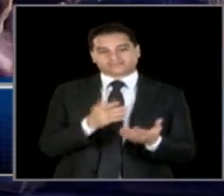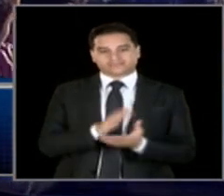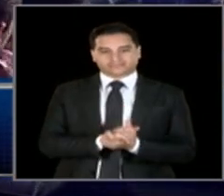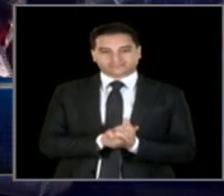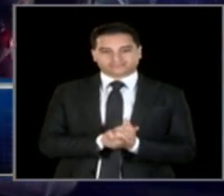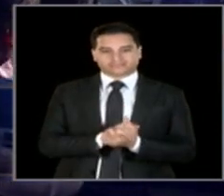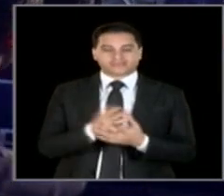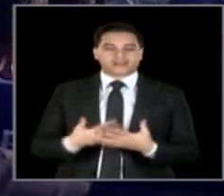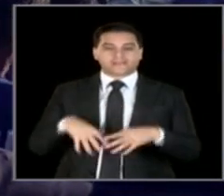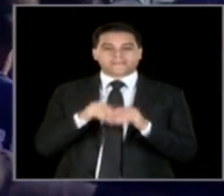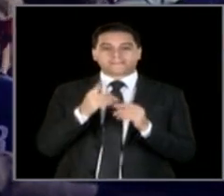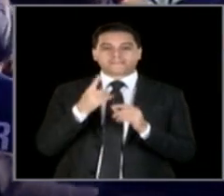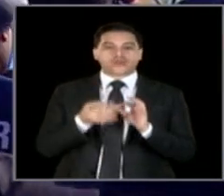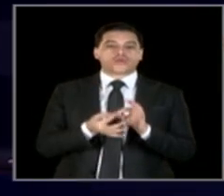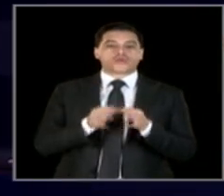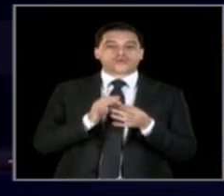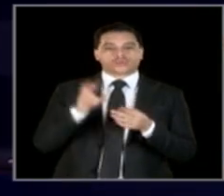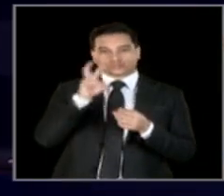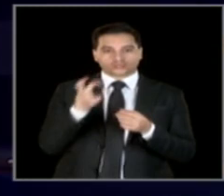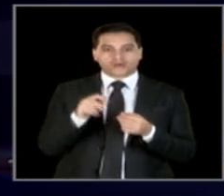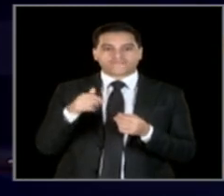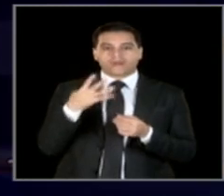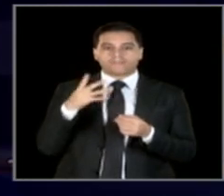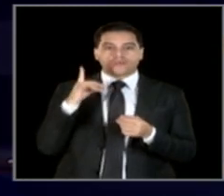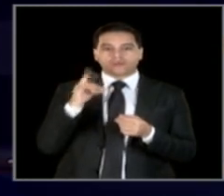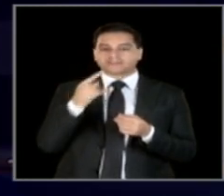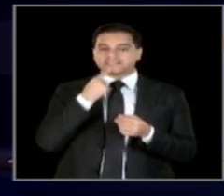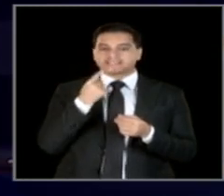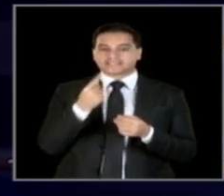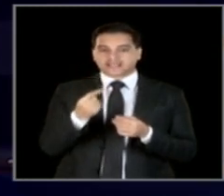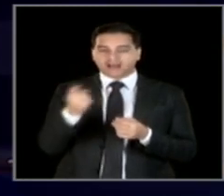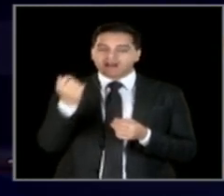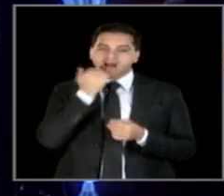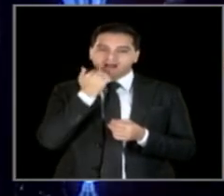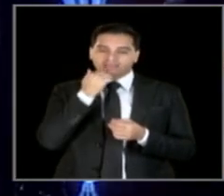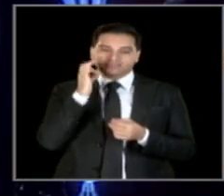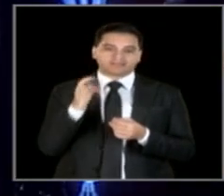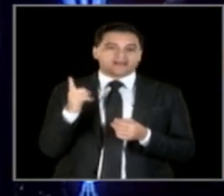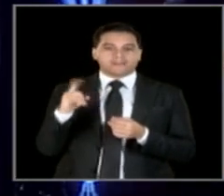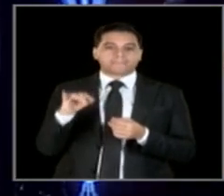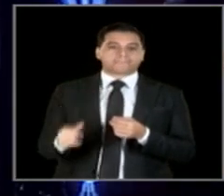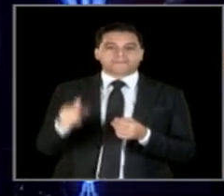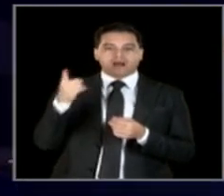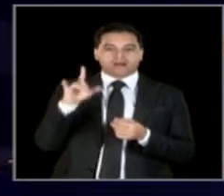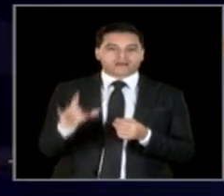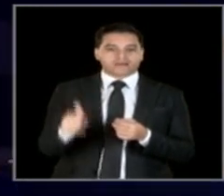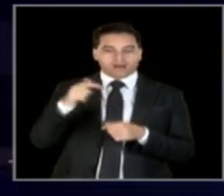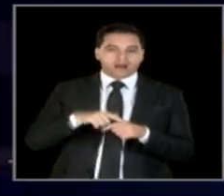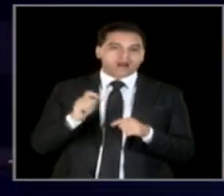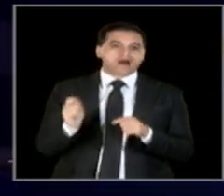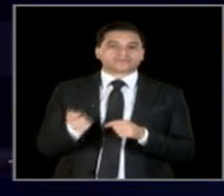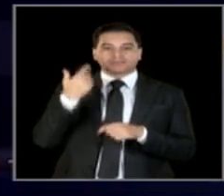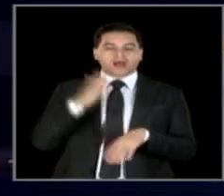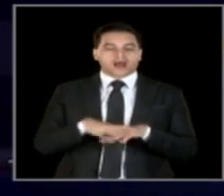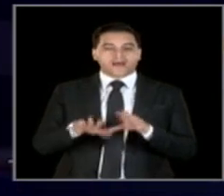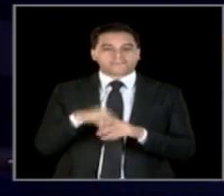جمعوا $1,000,000 في 54 ثانية. غلطانة يا ماريا. أسرع مشروع